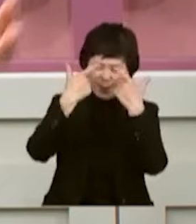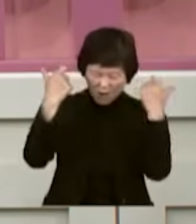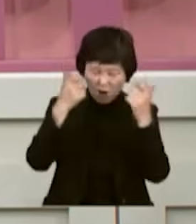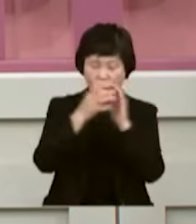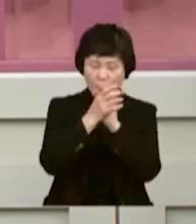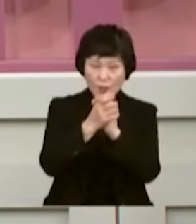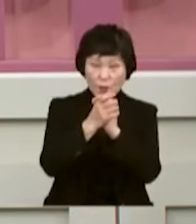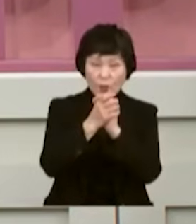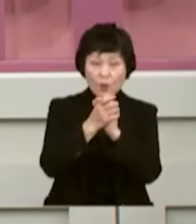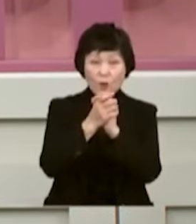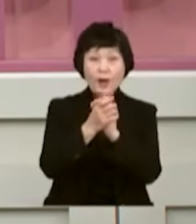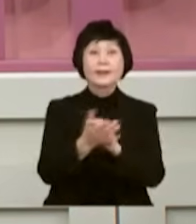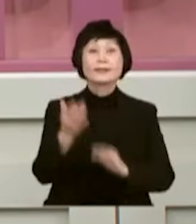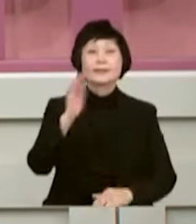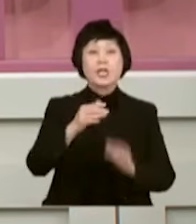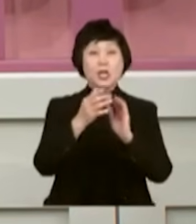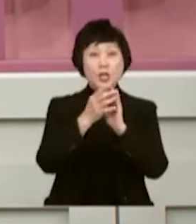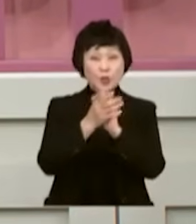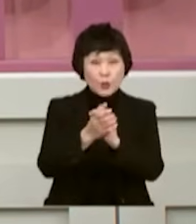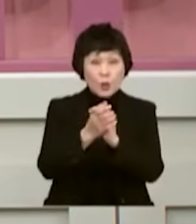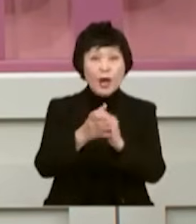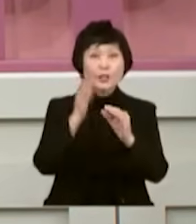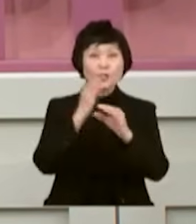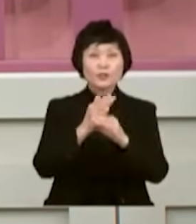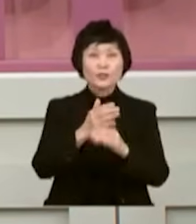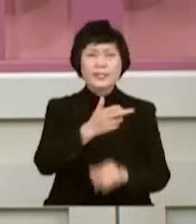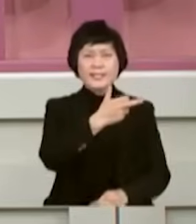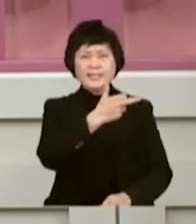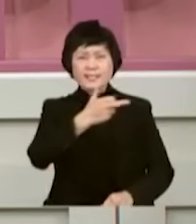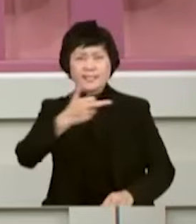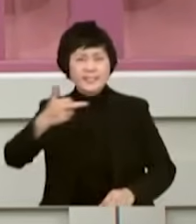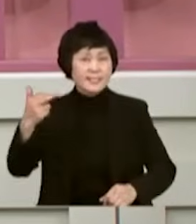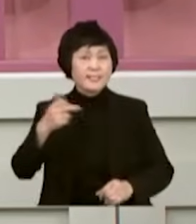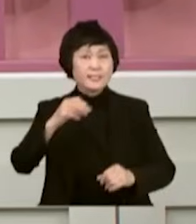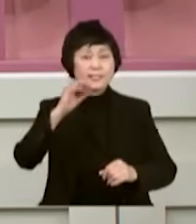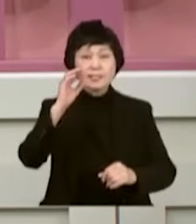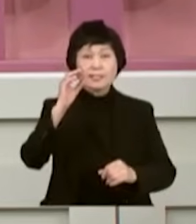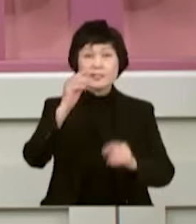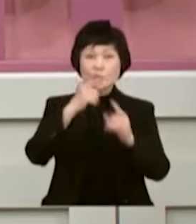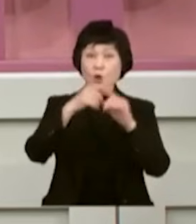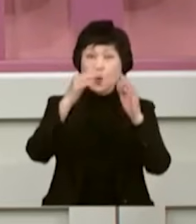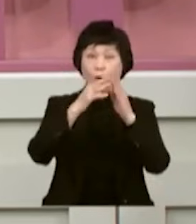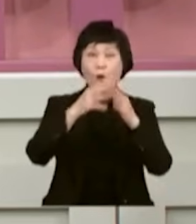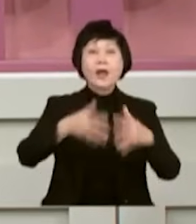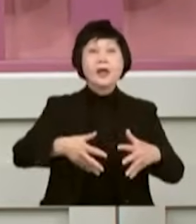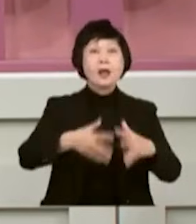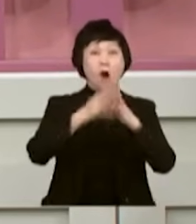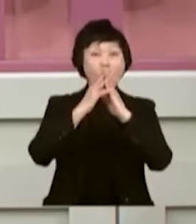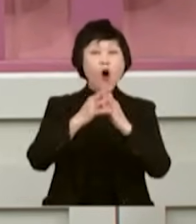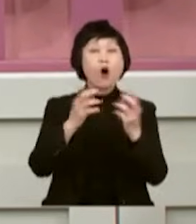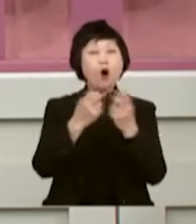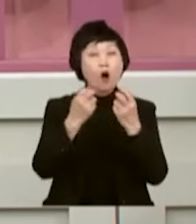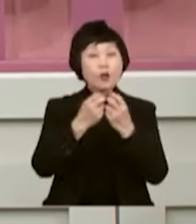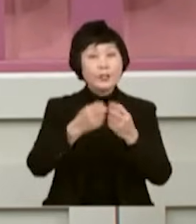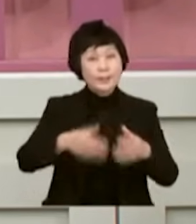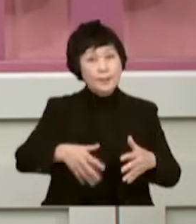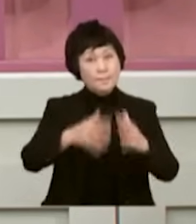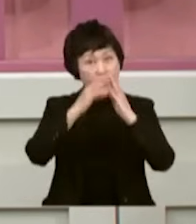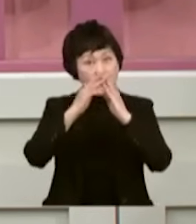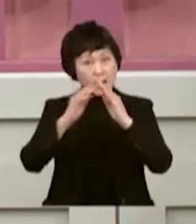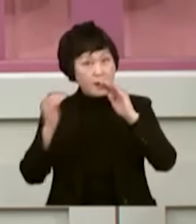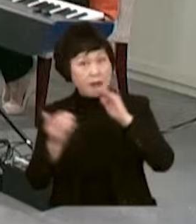건축이 어떻게 지어지는가 여러분 눈으로 다 보고 체험할 줄로 믿습니다 하면서 그때부터 땅 밟기를 한